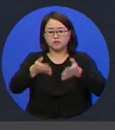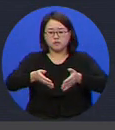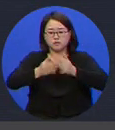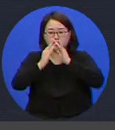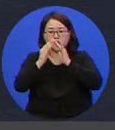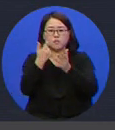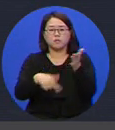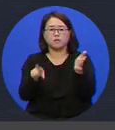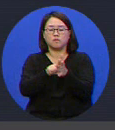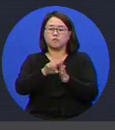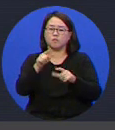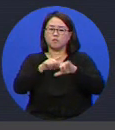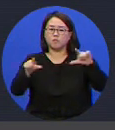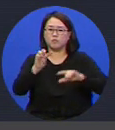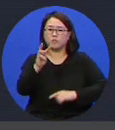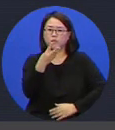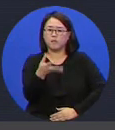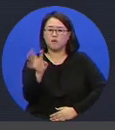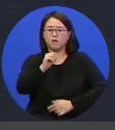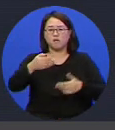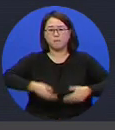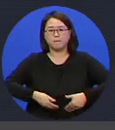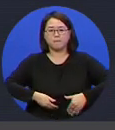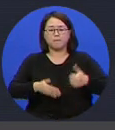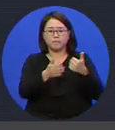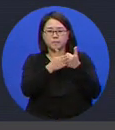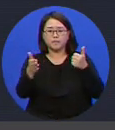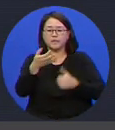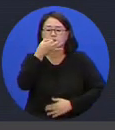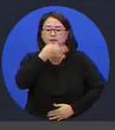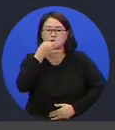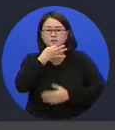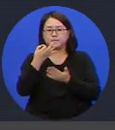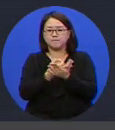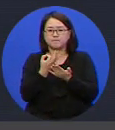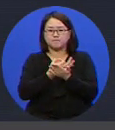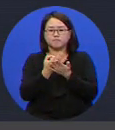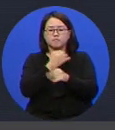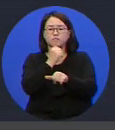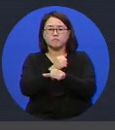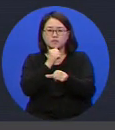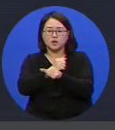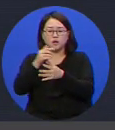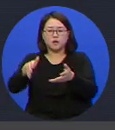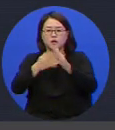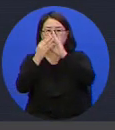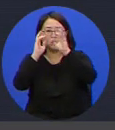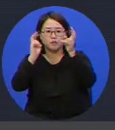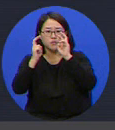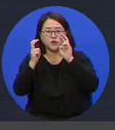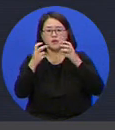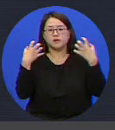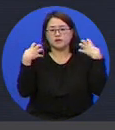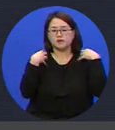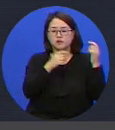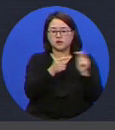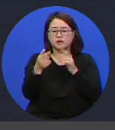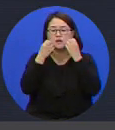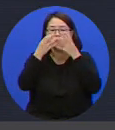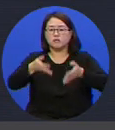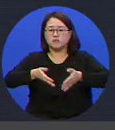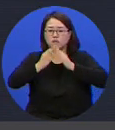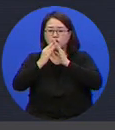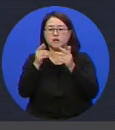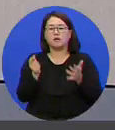원이 드는 만큼 개발 이익을 챙기는 자치단체나 건설업체가 학교를 신설하라고 촉구하지만 택지개발자는 이를